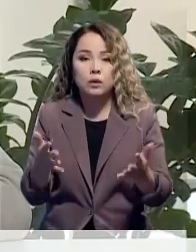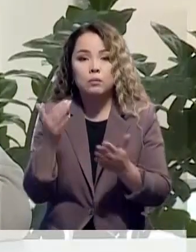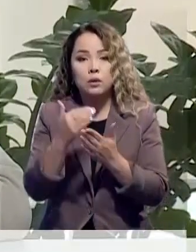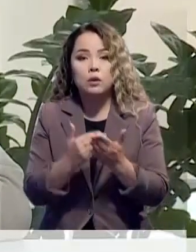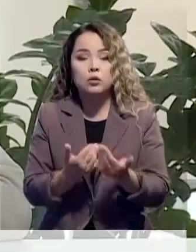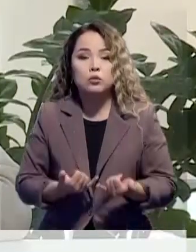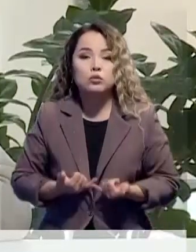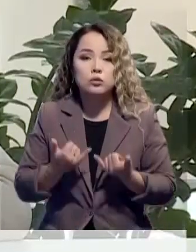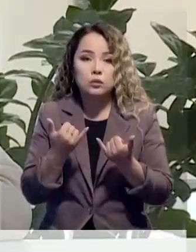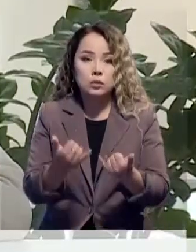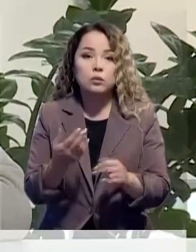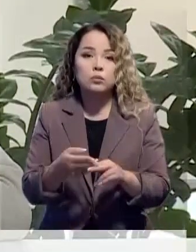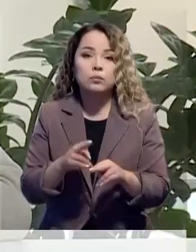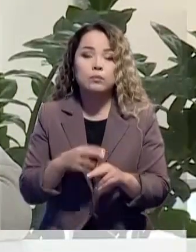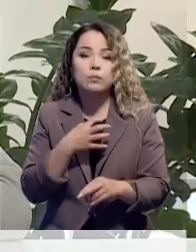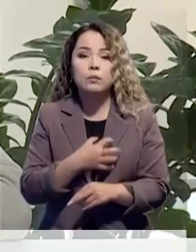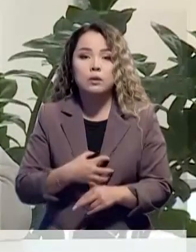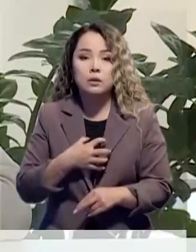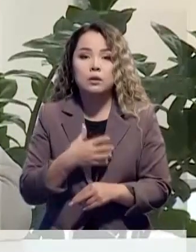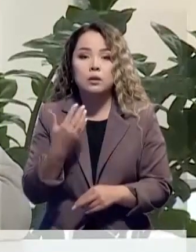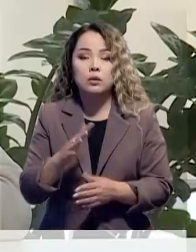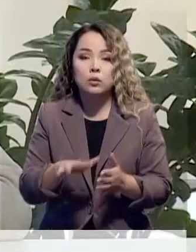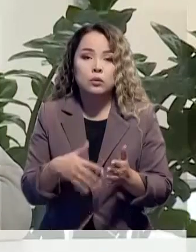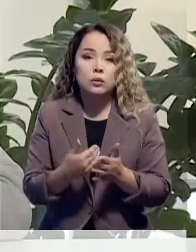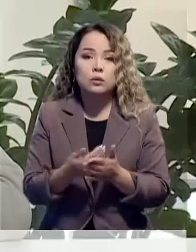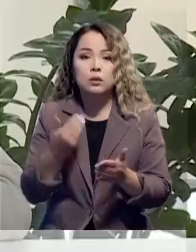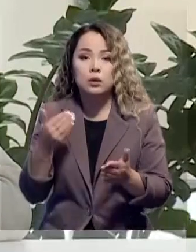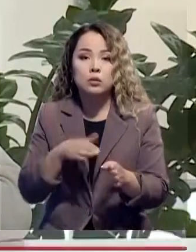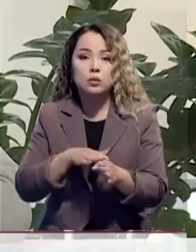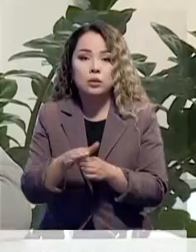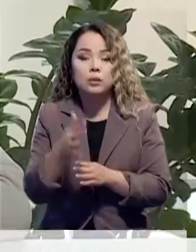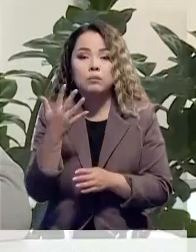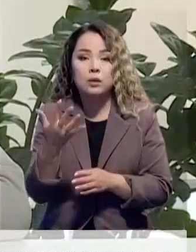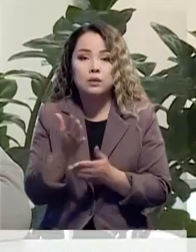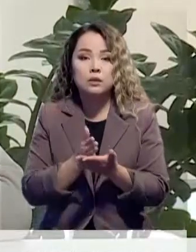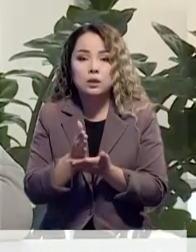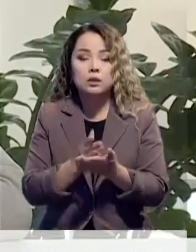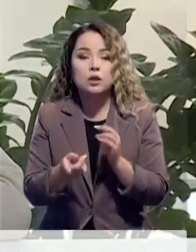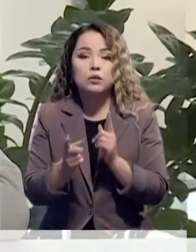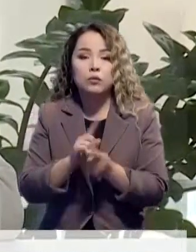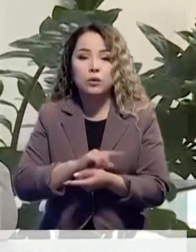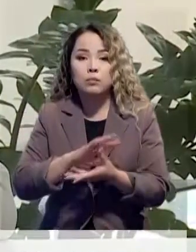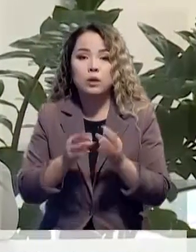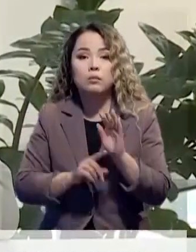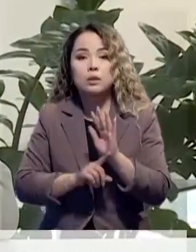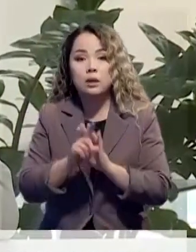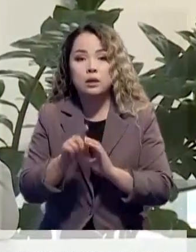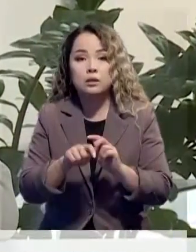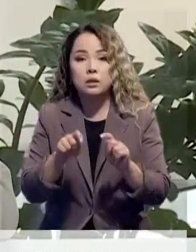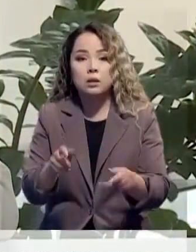ұсынды. Оның негізінде оған дейін жүзеге асқан 5 саяси реформалар бастамасы